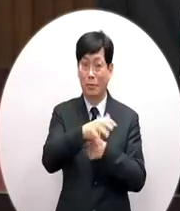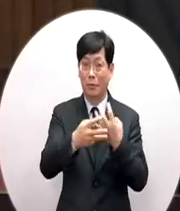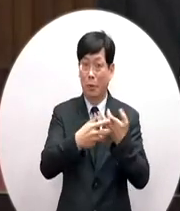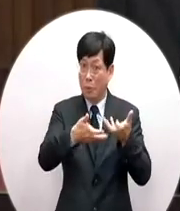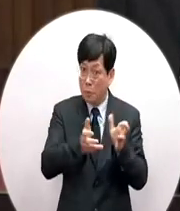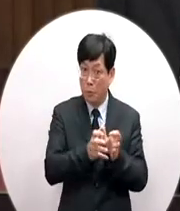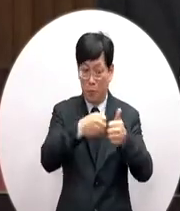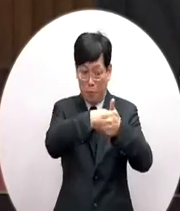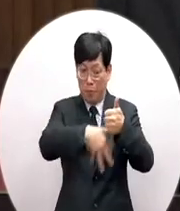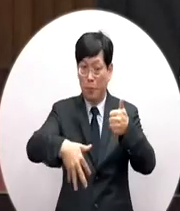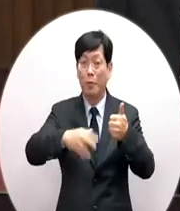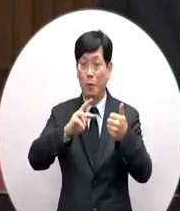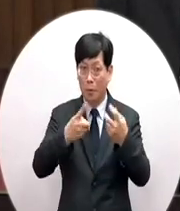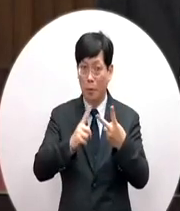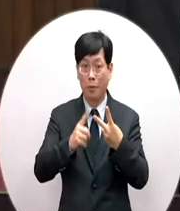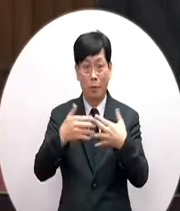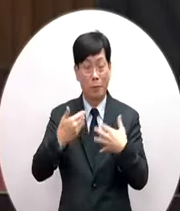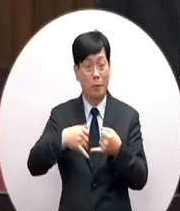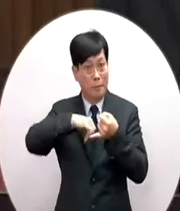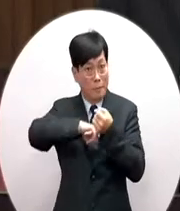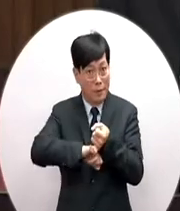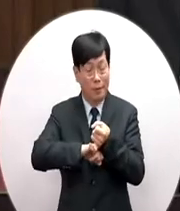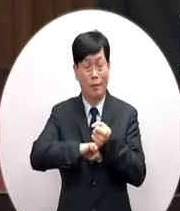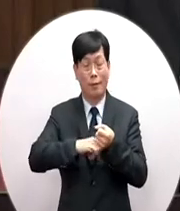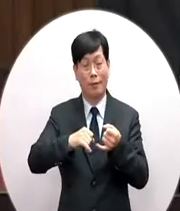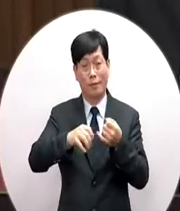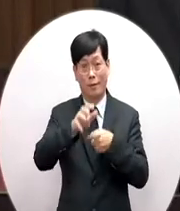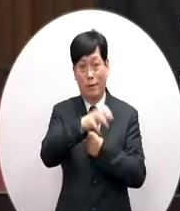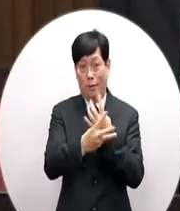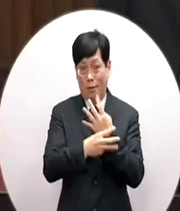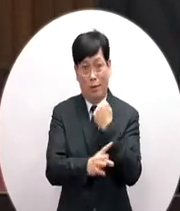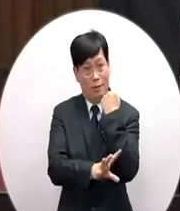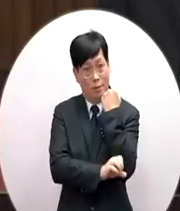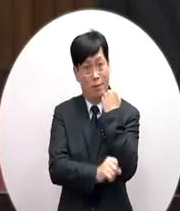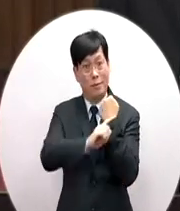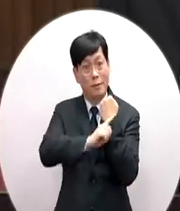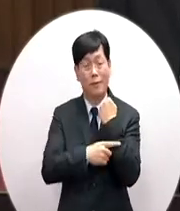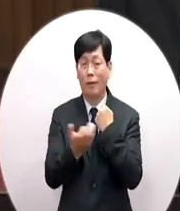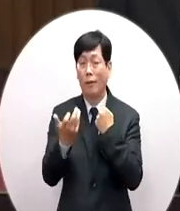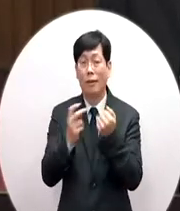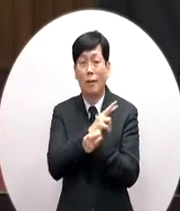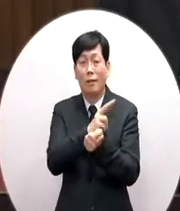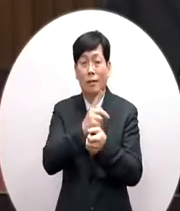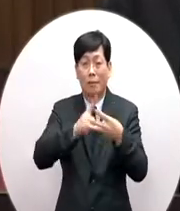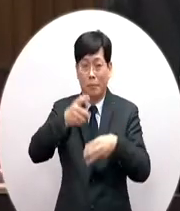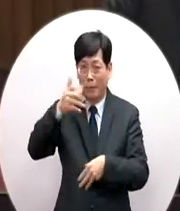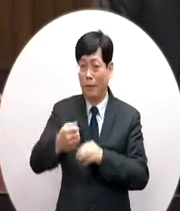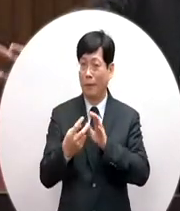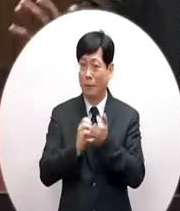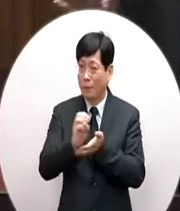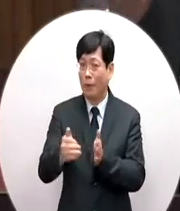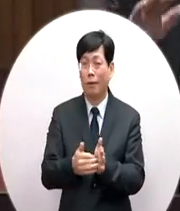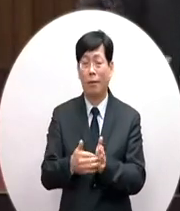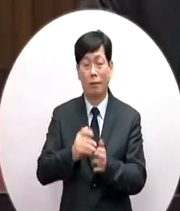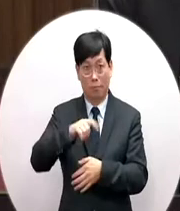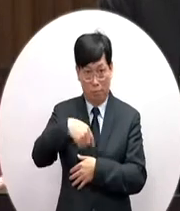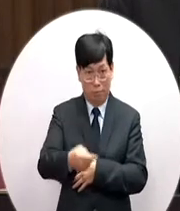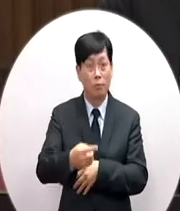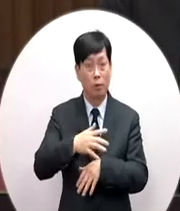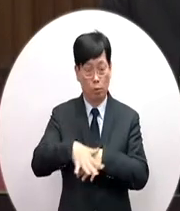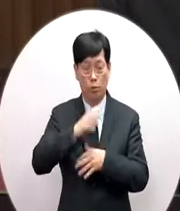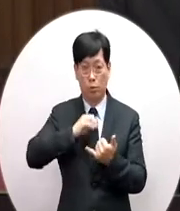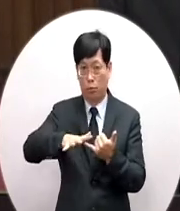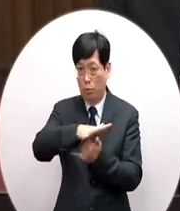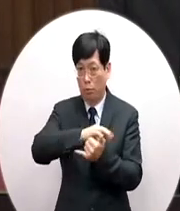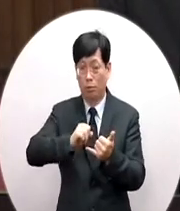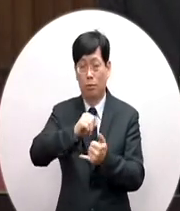织，或者是说要不要订农业基本法，那刚刚林主委已经跟你报告，后续会有这个全